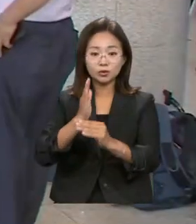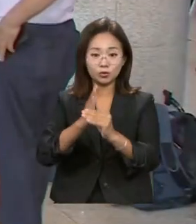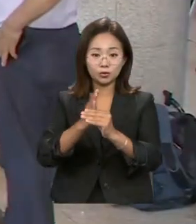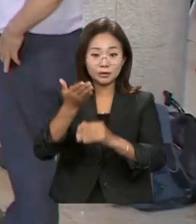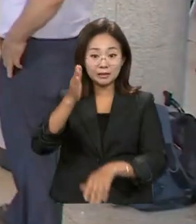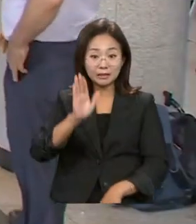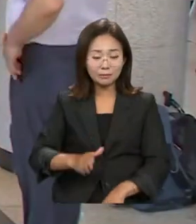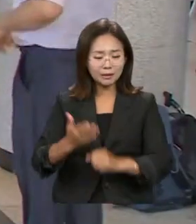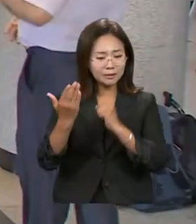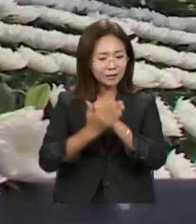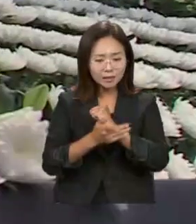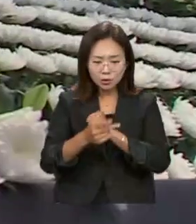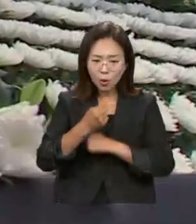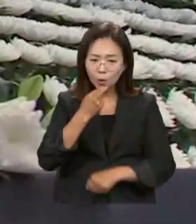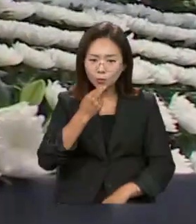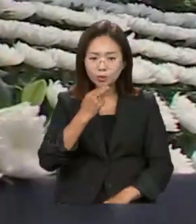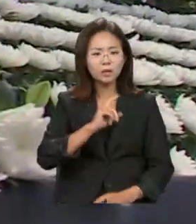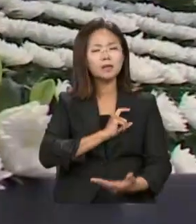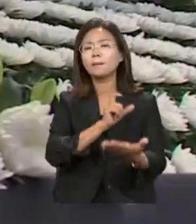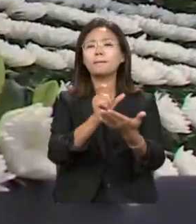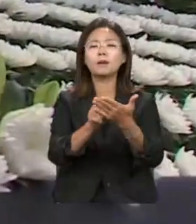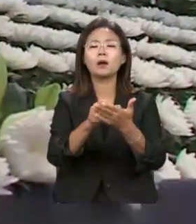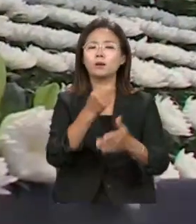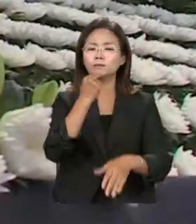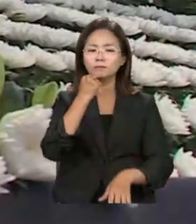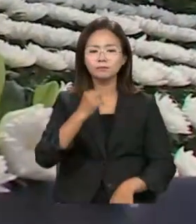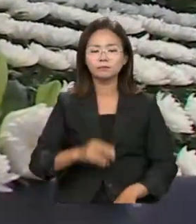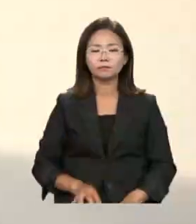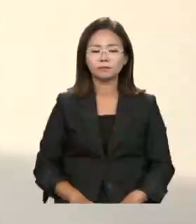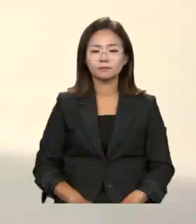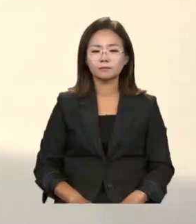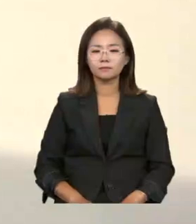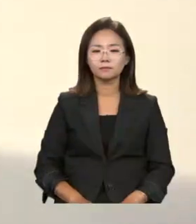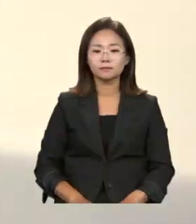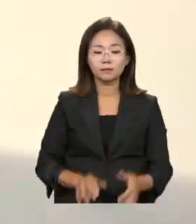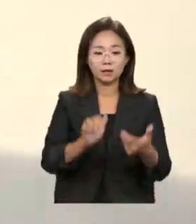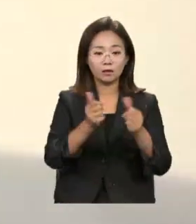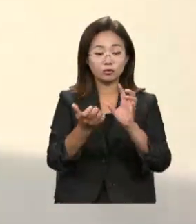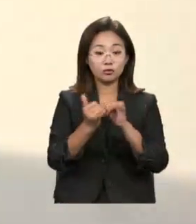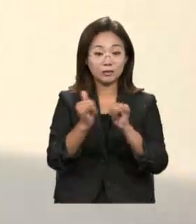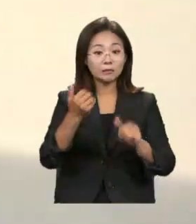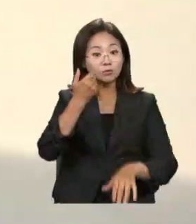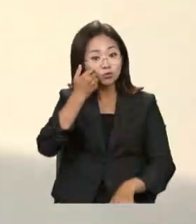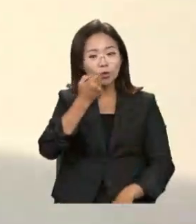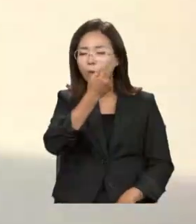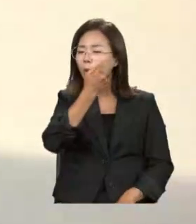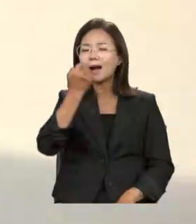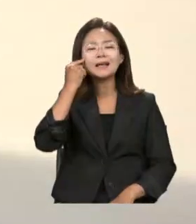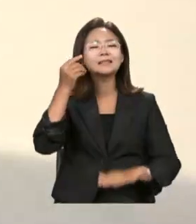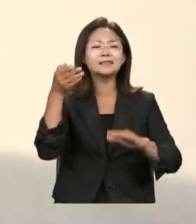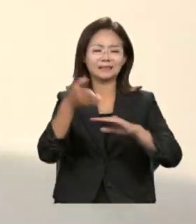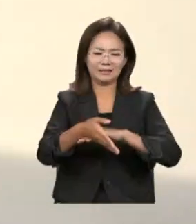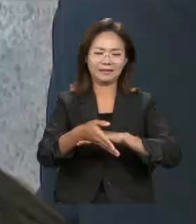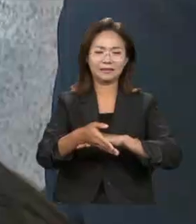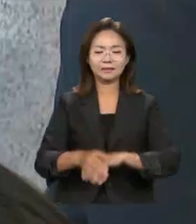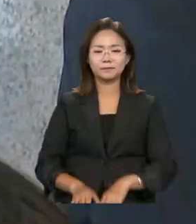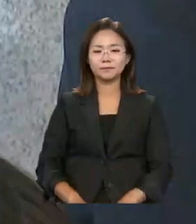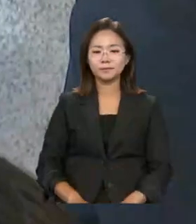이어졌지만 영정사진은커녕 이름 적힌 위패도 없습니다. 사망자들의 신원 확인이 늦어지고 있기